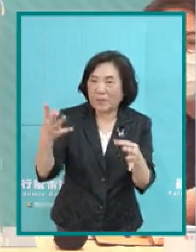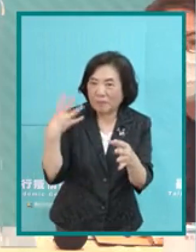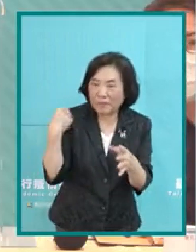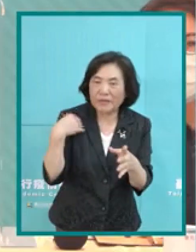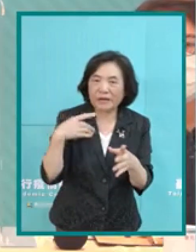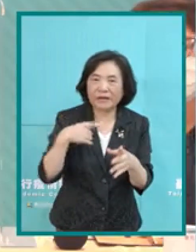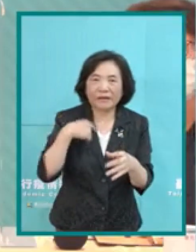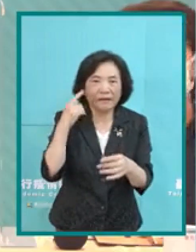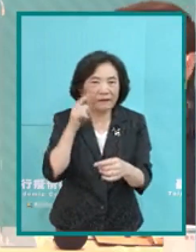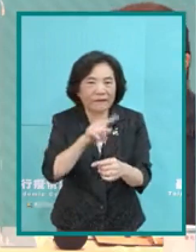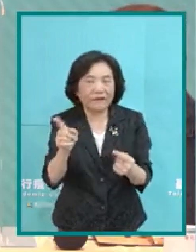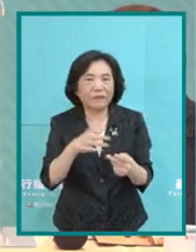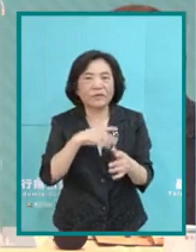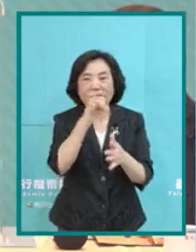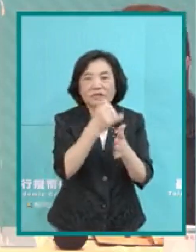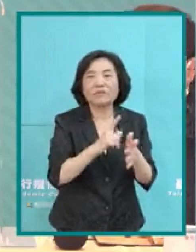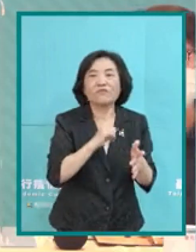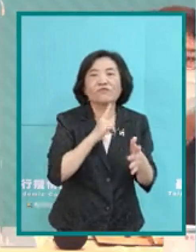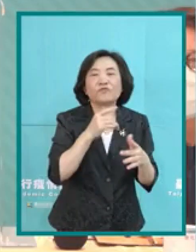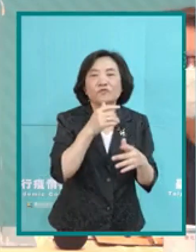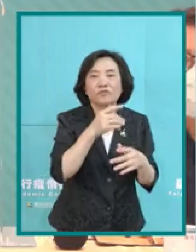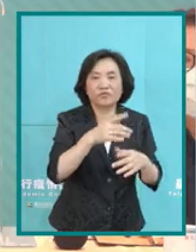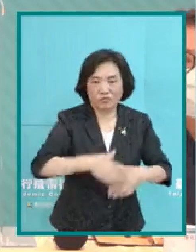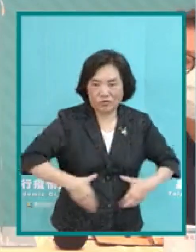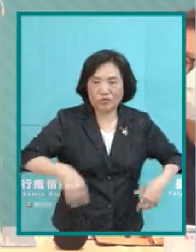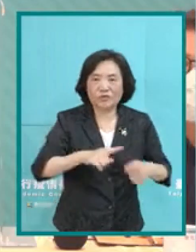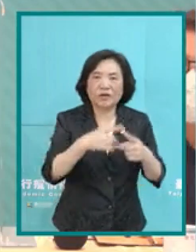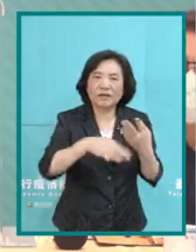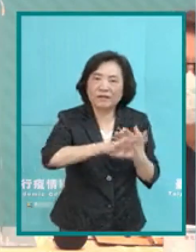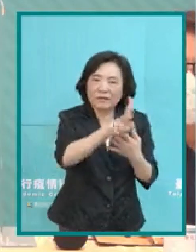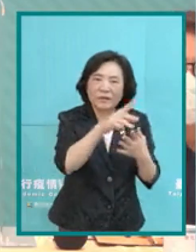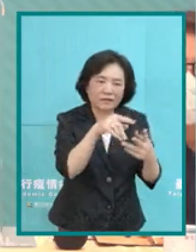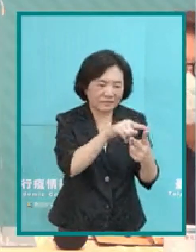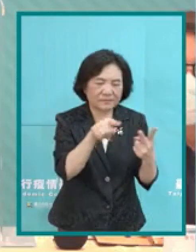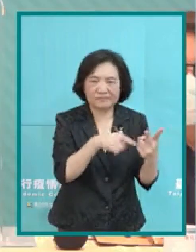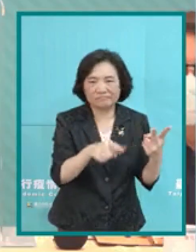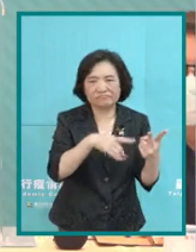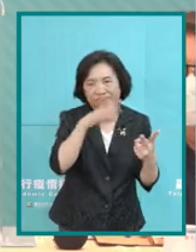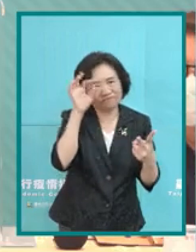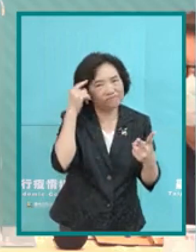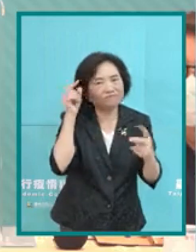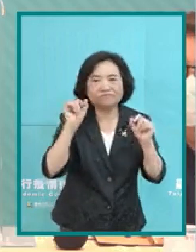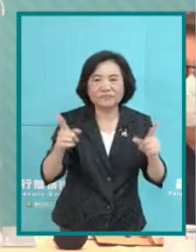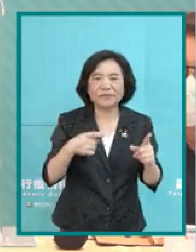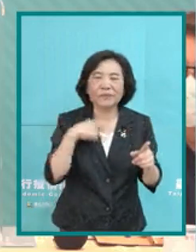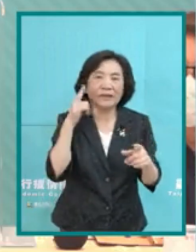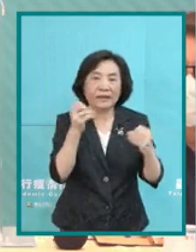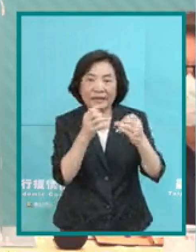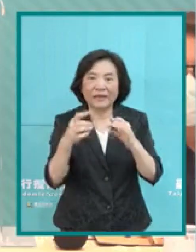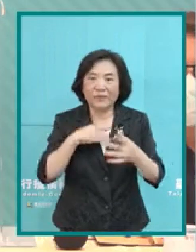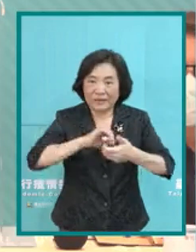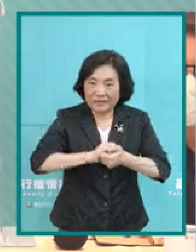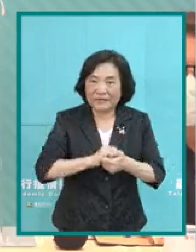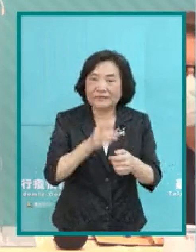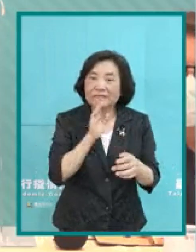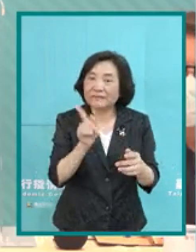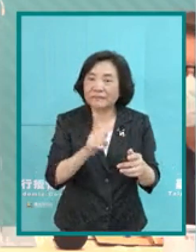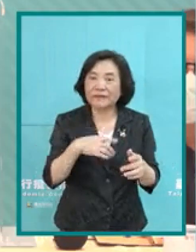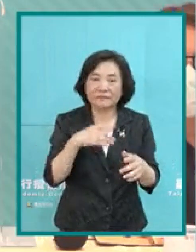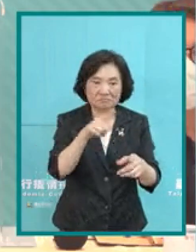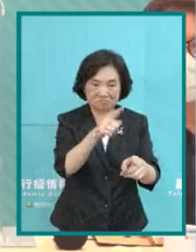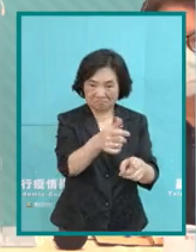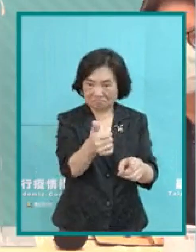沈富雄跟那个沈正南都有不同的看法，但是我觉得这个可以讨论啦。我没有说一定我们哦谁